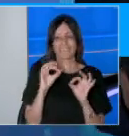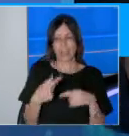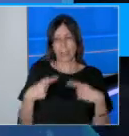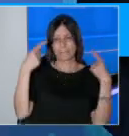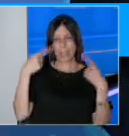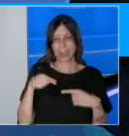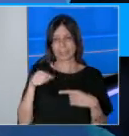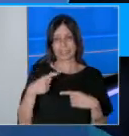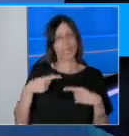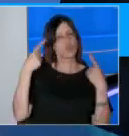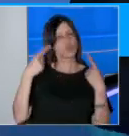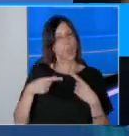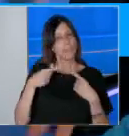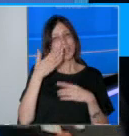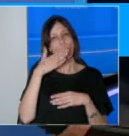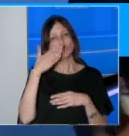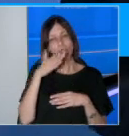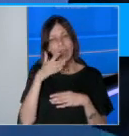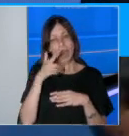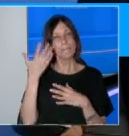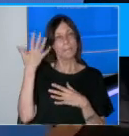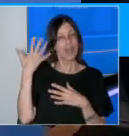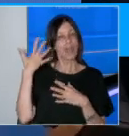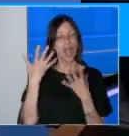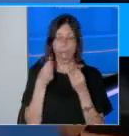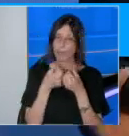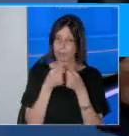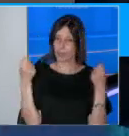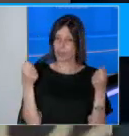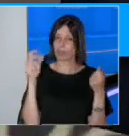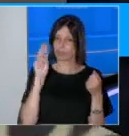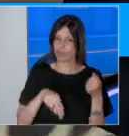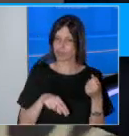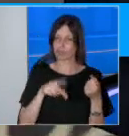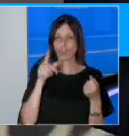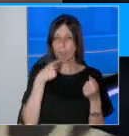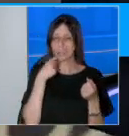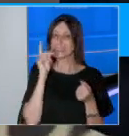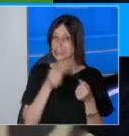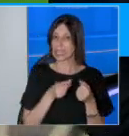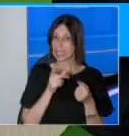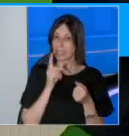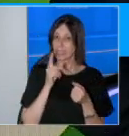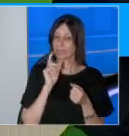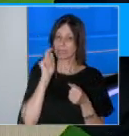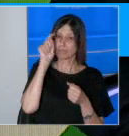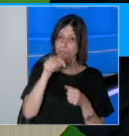הזה, ביום ירושלים, כשברקע הרבה מתיחות, אתה אומר שצריך לעלות ולא